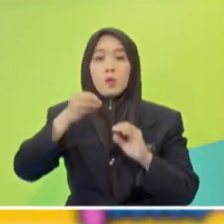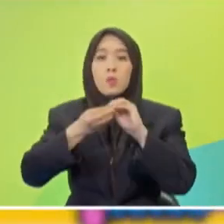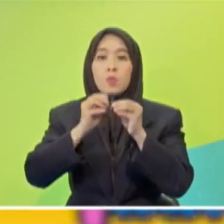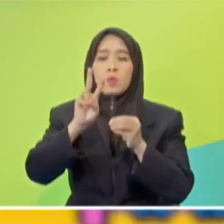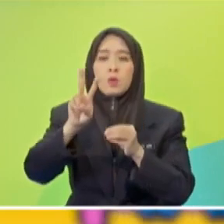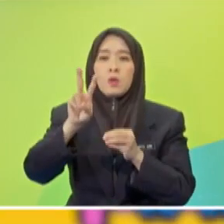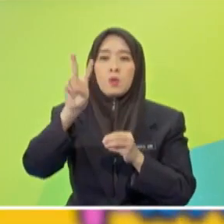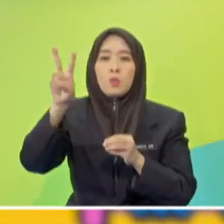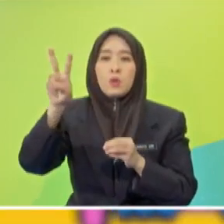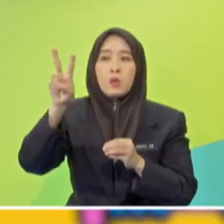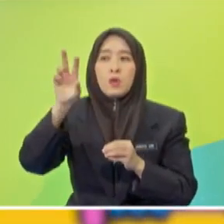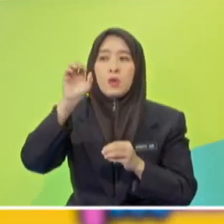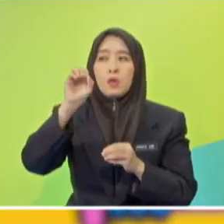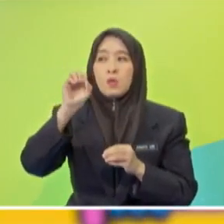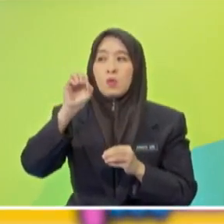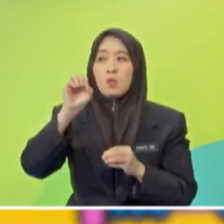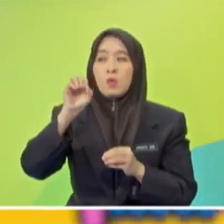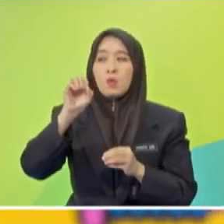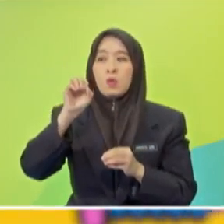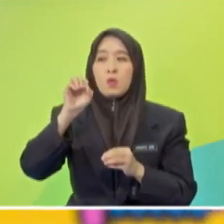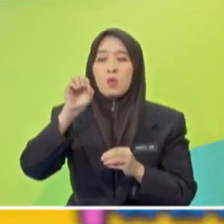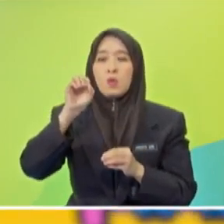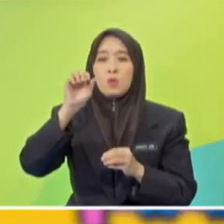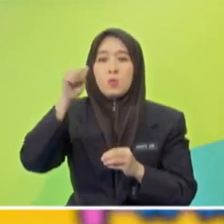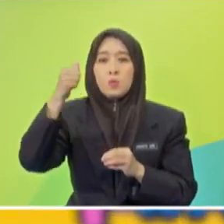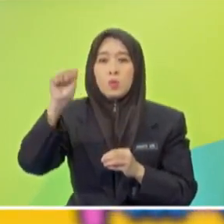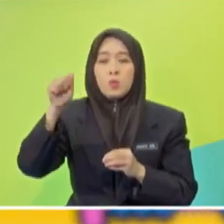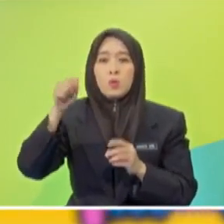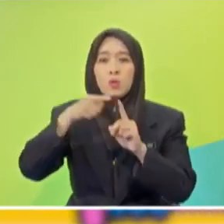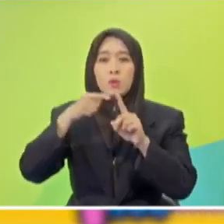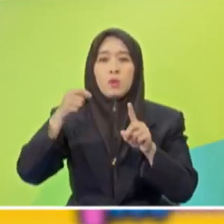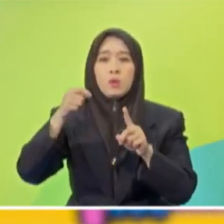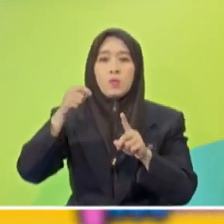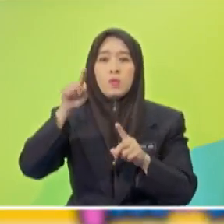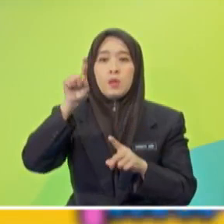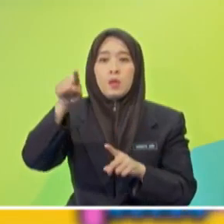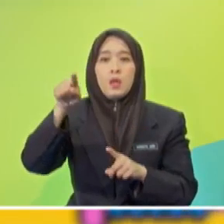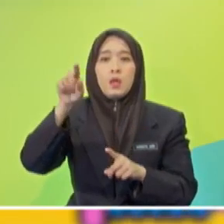210 ratus daripada 10 populehan 5 liter